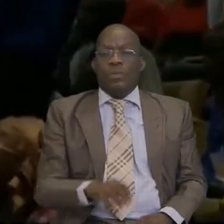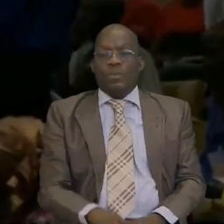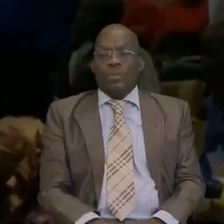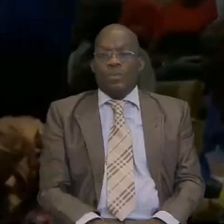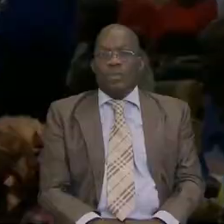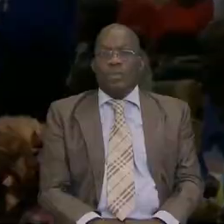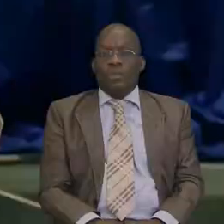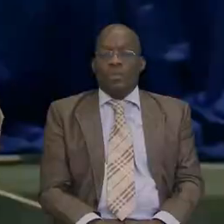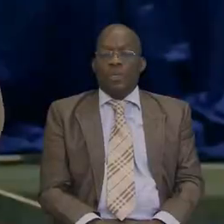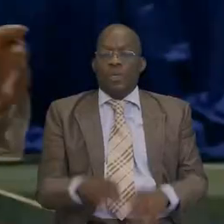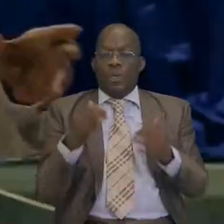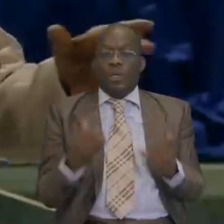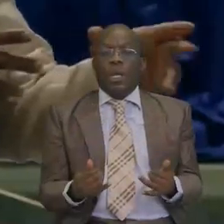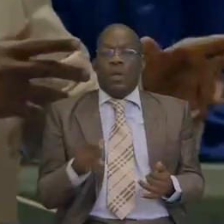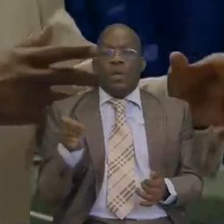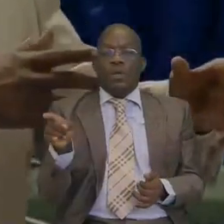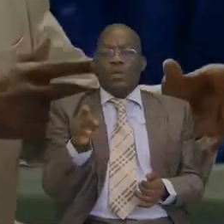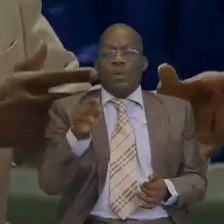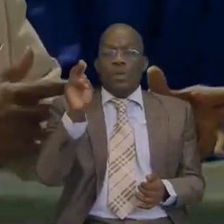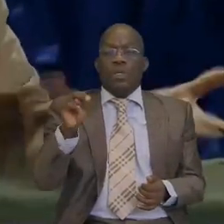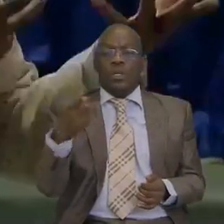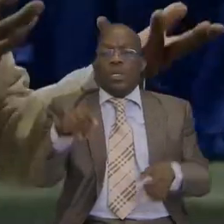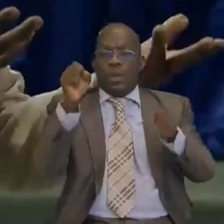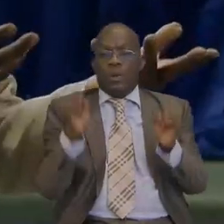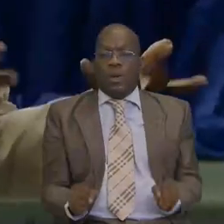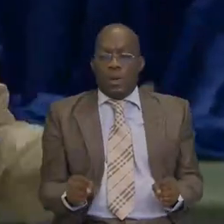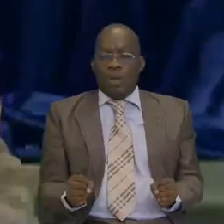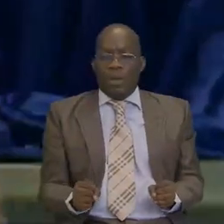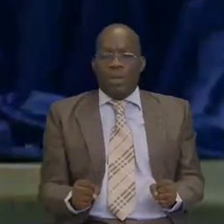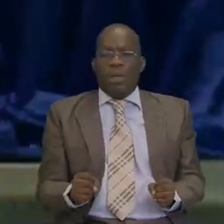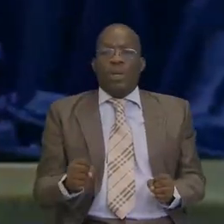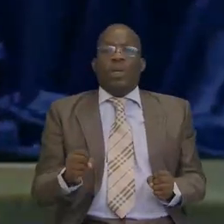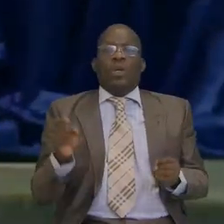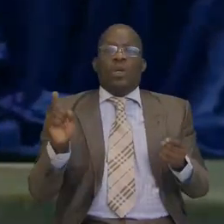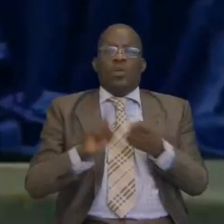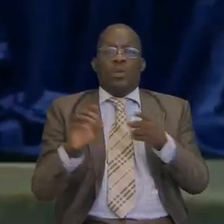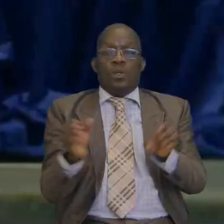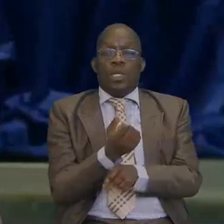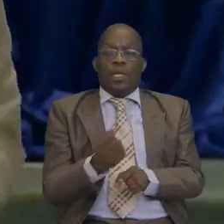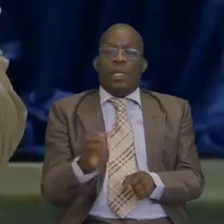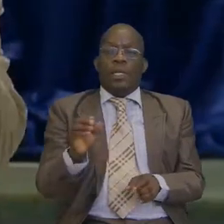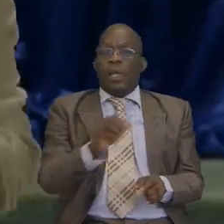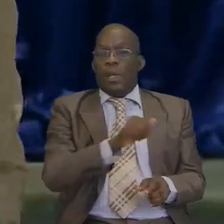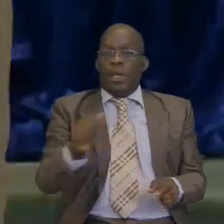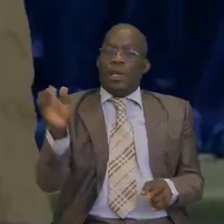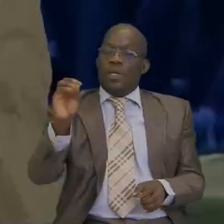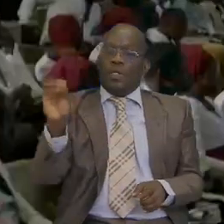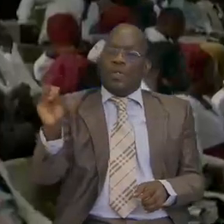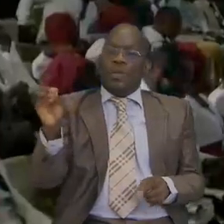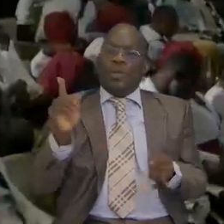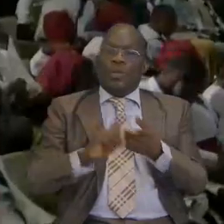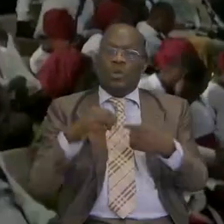Maintenant, tu as besoin de la puissance pour prendre un zéro et en faire un